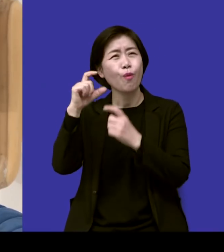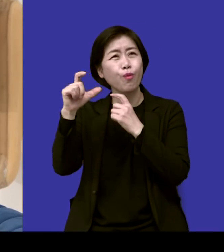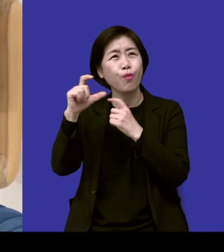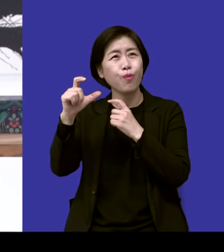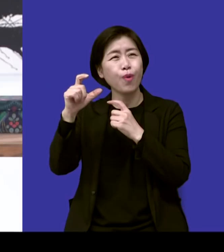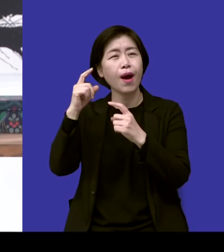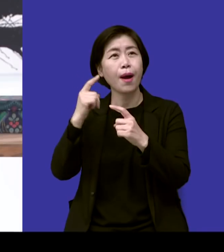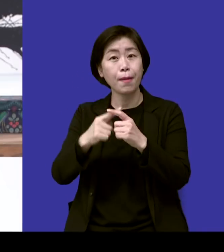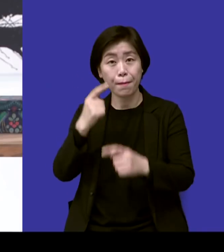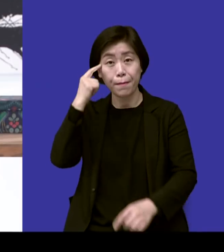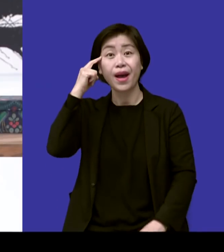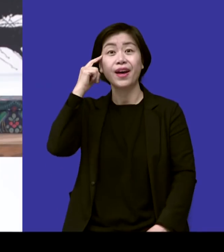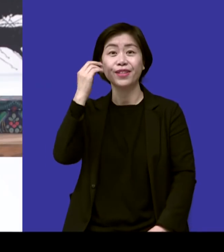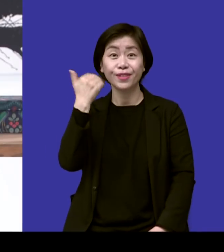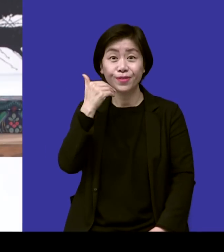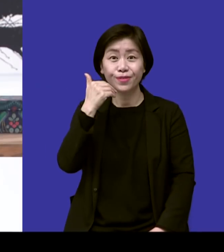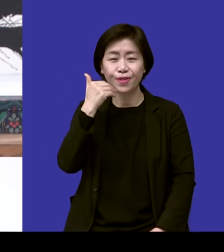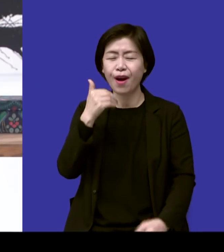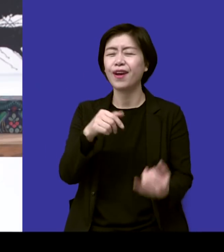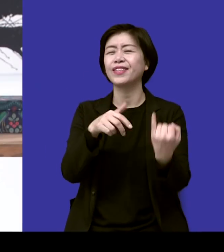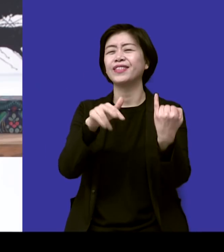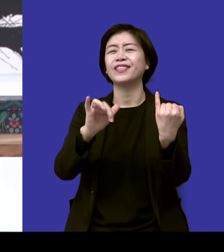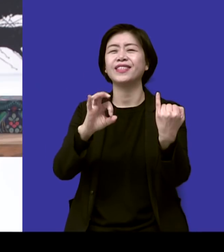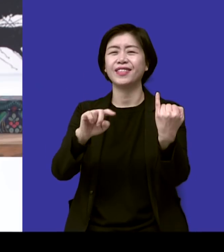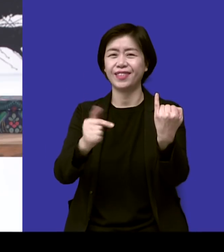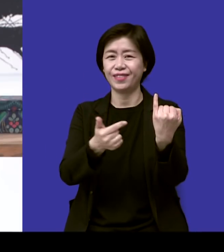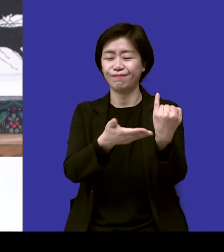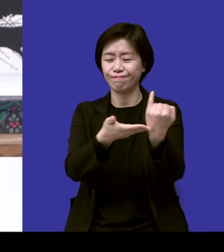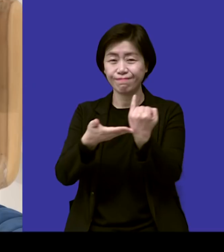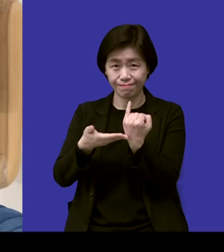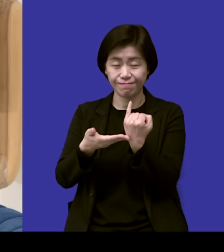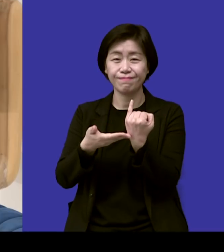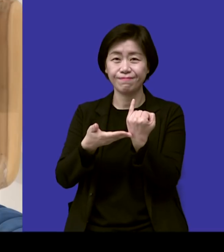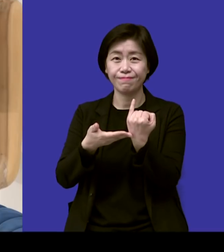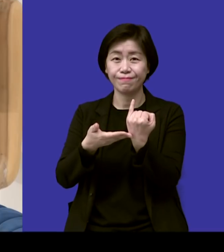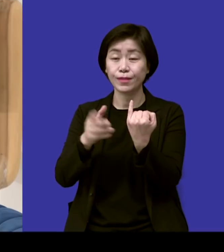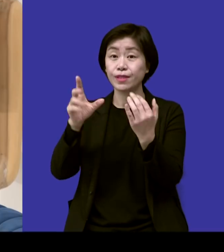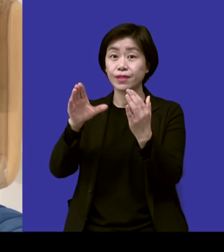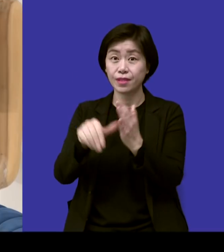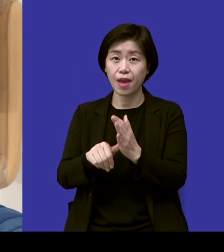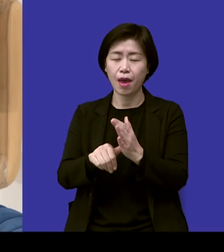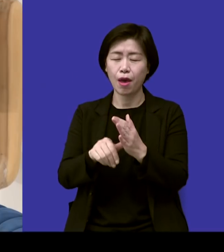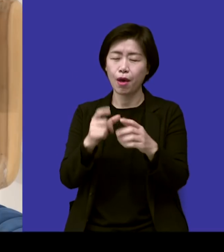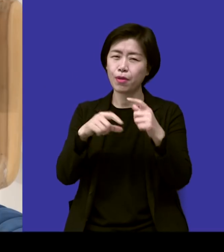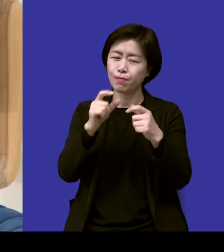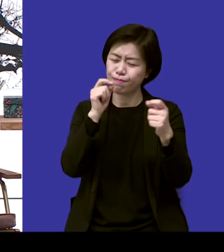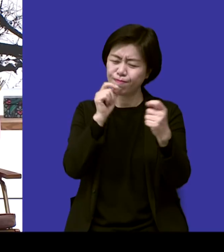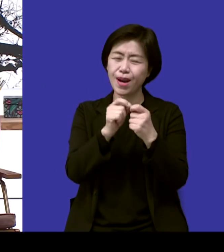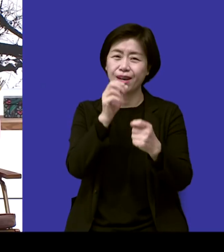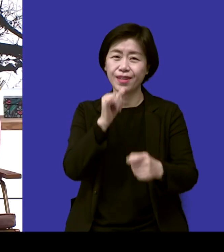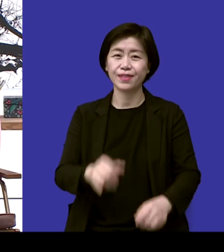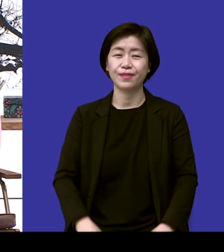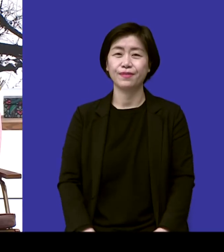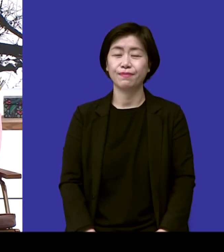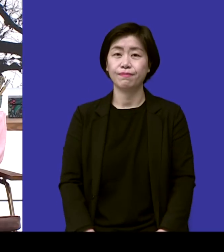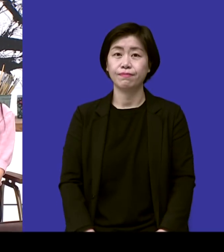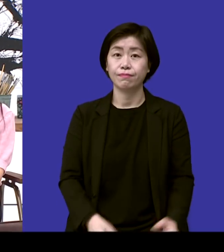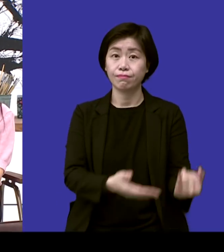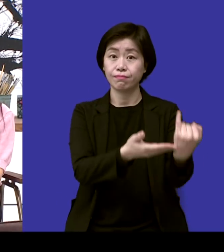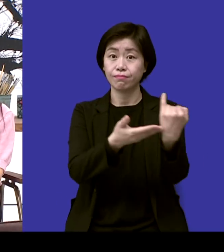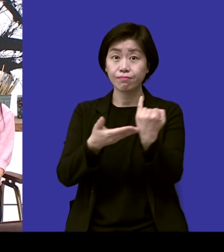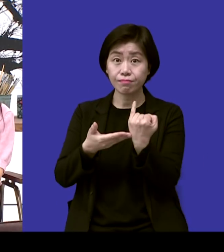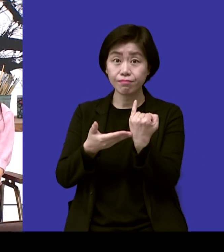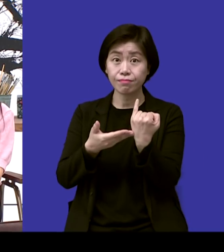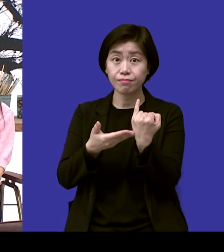이제 믿음을 네. 선포를 할 수 있겠다 싶어가지고 네. 지은이를 이제 초청하게 됐고 야. 그때 많이 친해졌어요. 아. 그때 와서